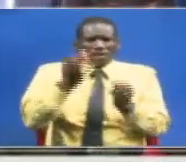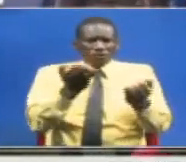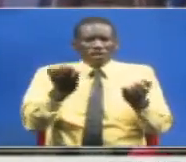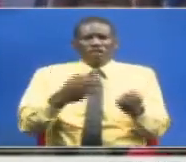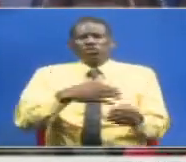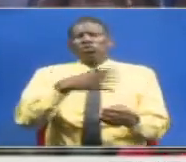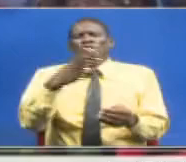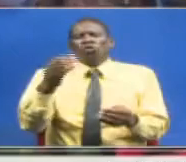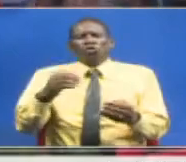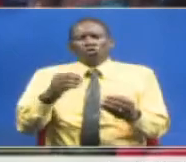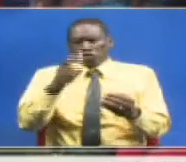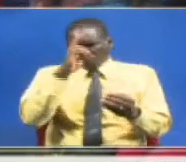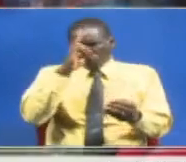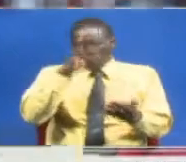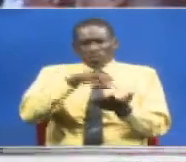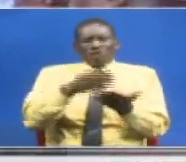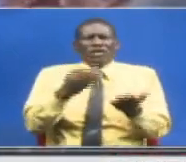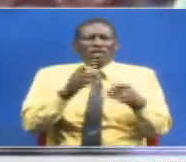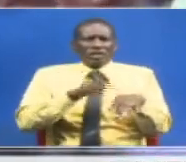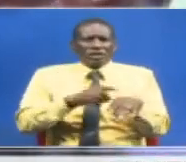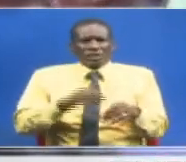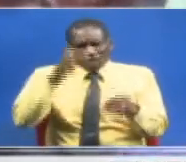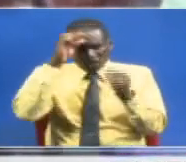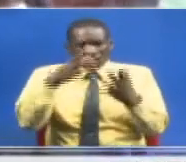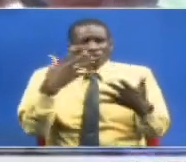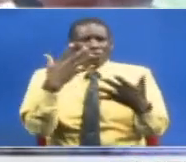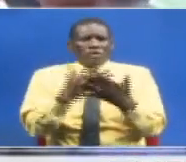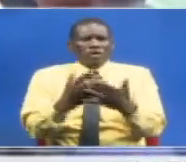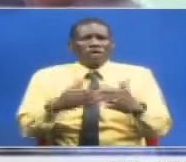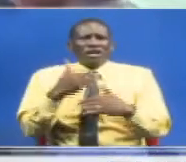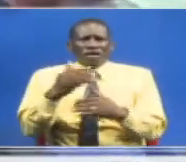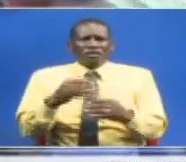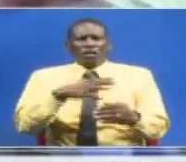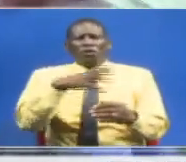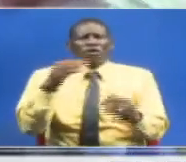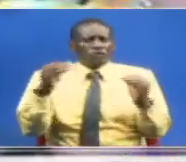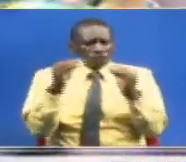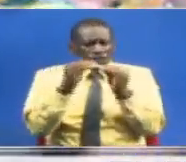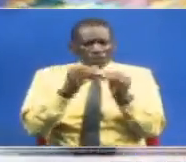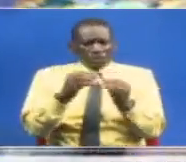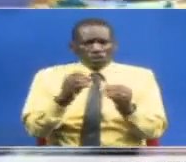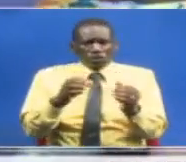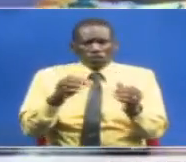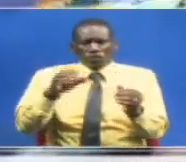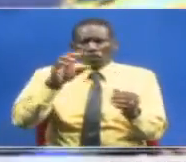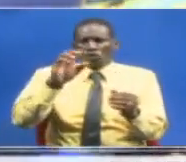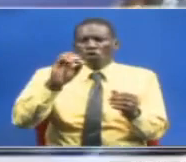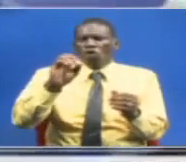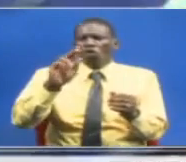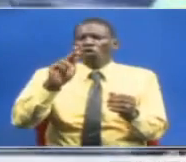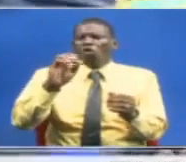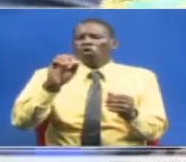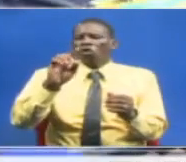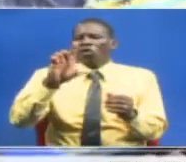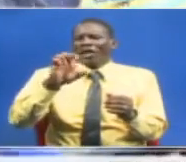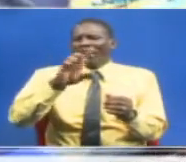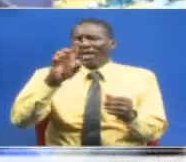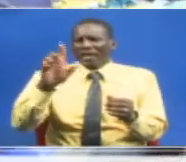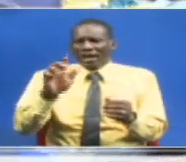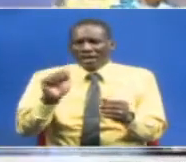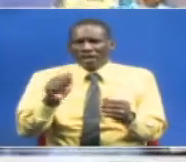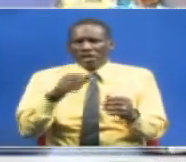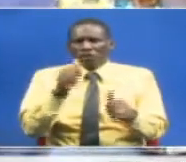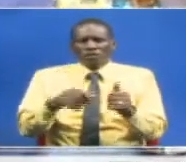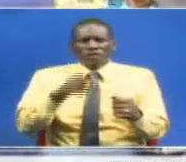jambo lolote. Gavana huyo anadaiwa kukamatwa baada ya kuhudhuria mikutano ya Okolea ambayo imepigwa marufuku na waziri